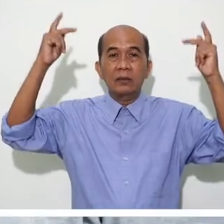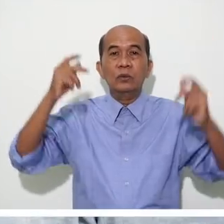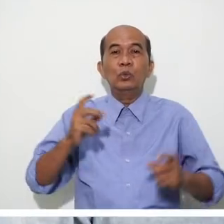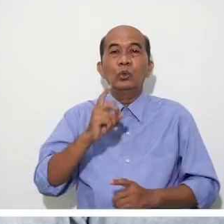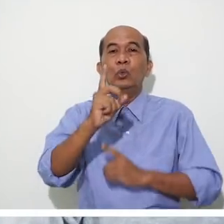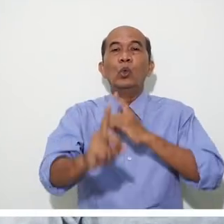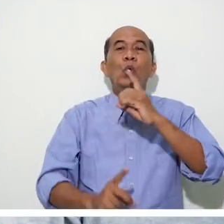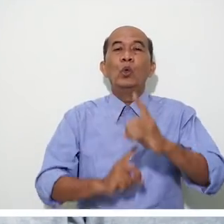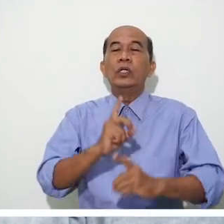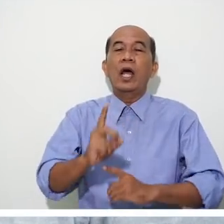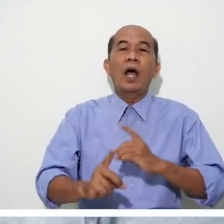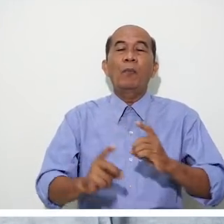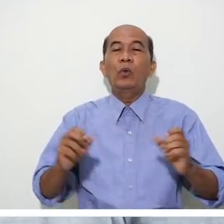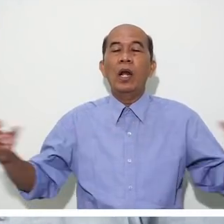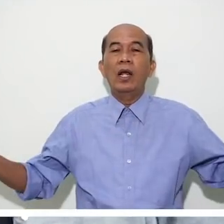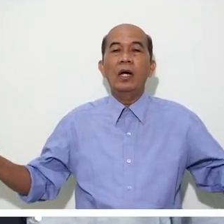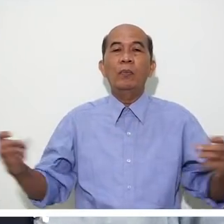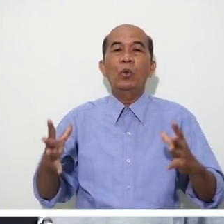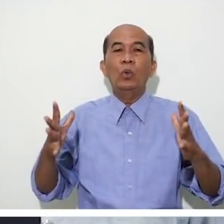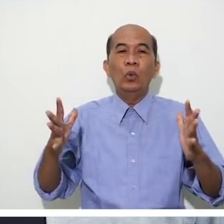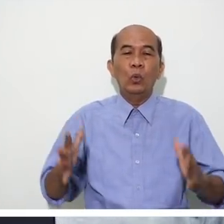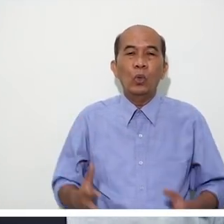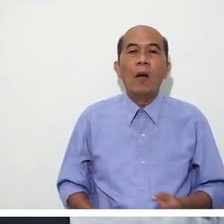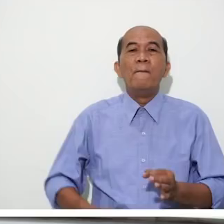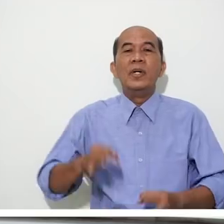tanta dunia pun lebu,